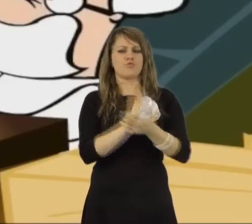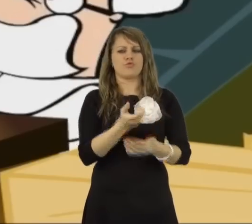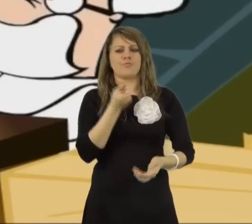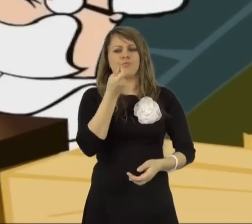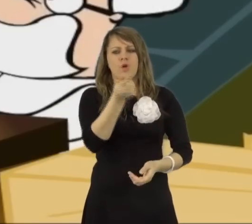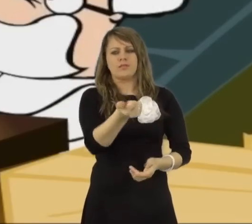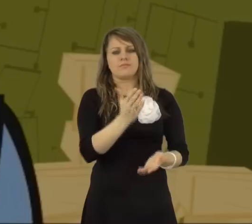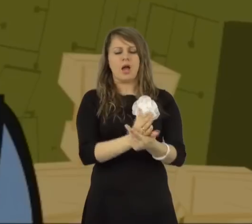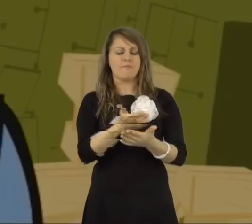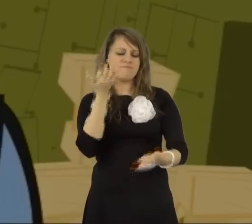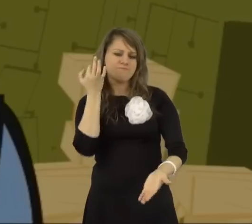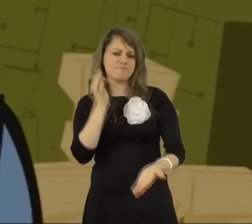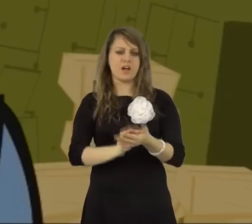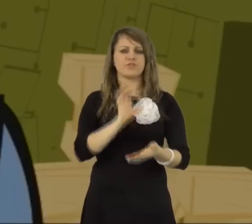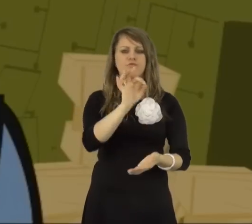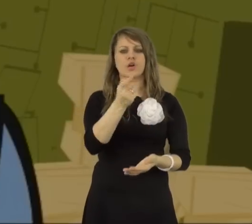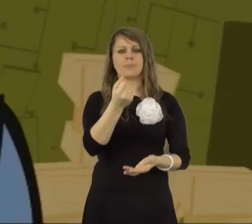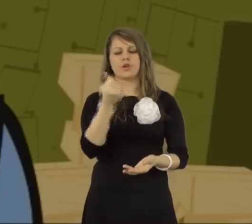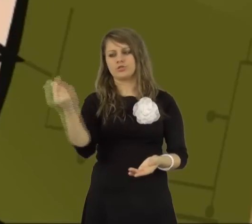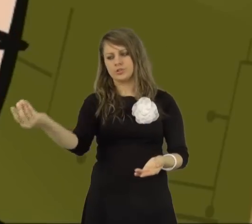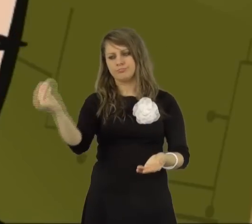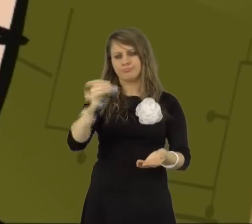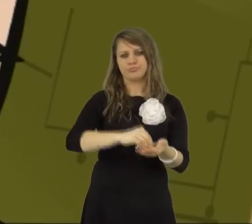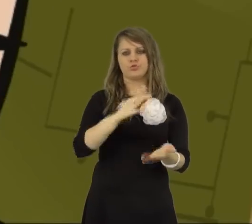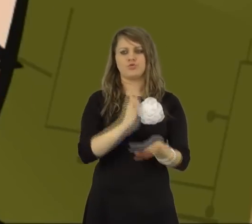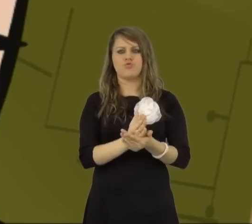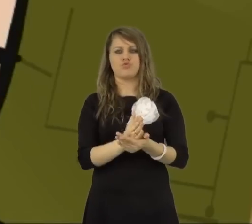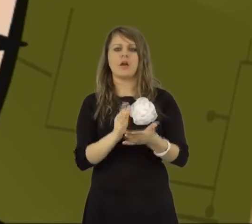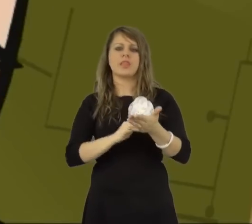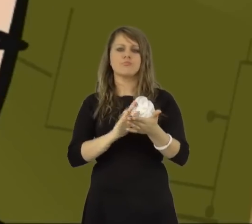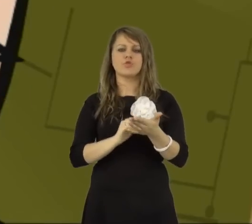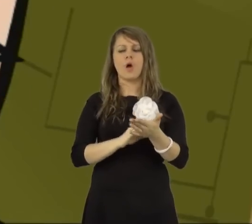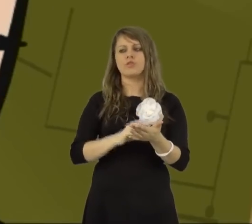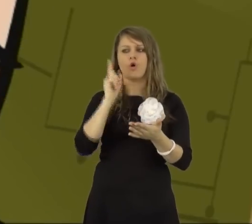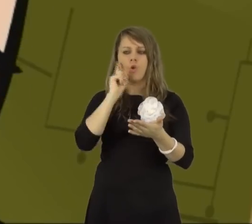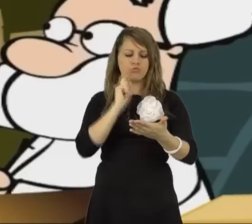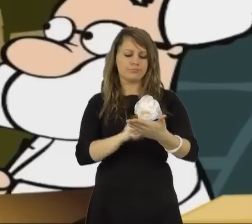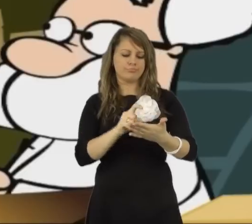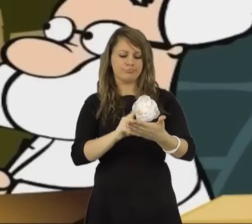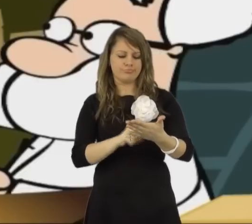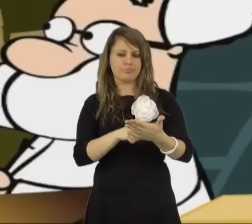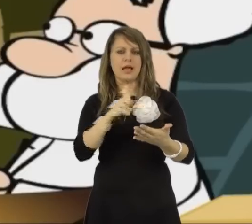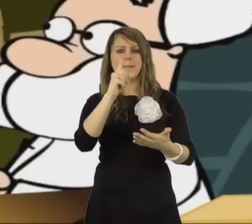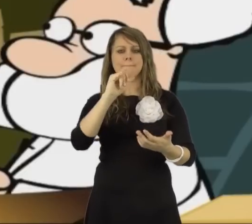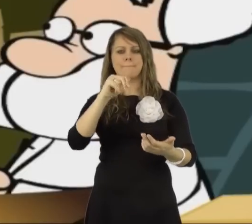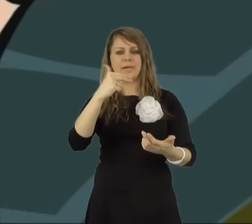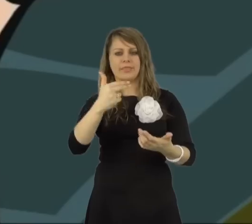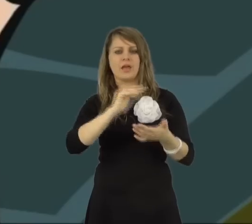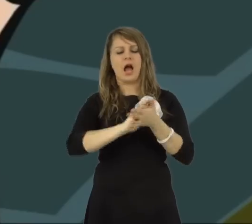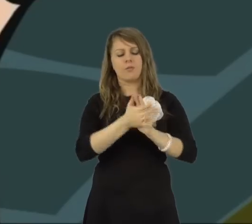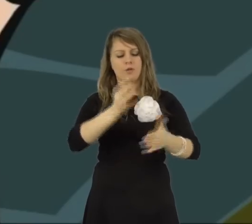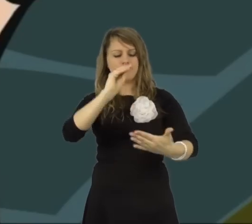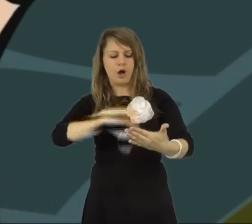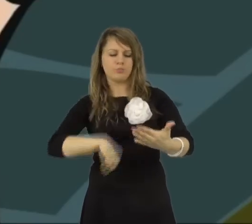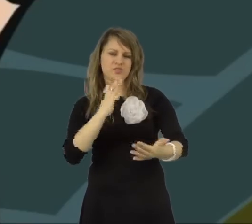masz 100% pewności, że swoje pieniądze dostaniesz. Klient albo wpisuje PIN kod, albo podpisuje wydruk z terminala